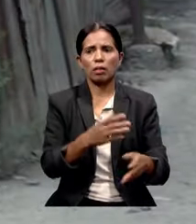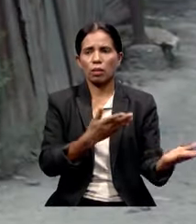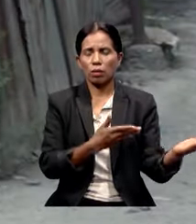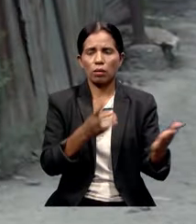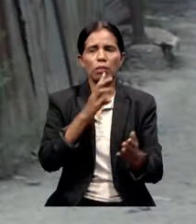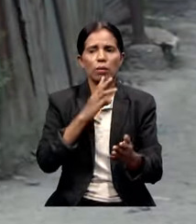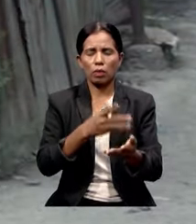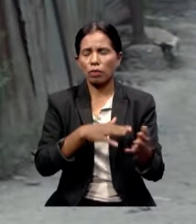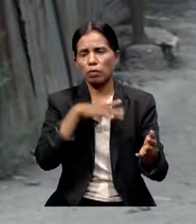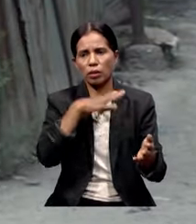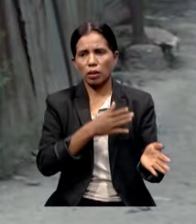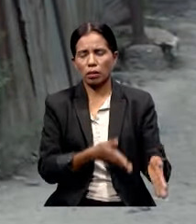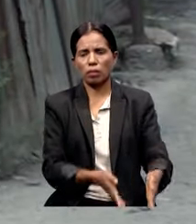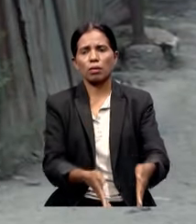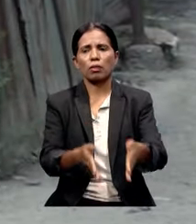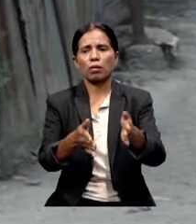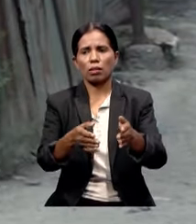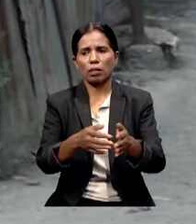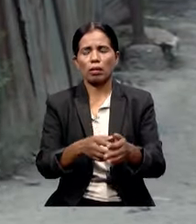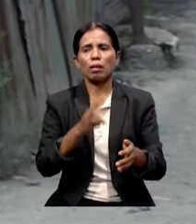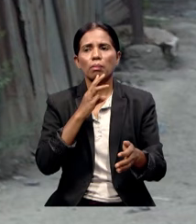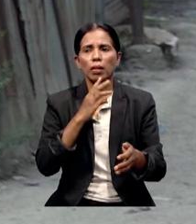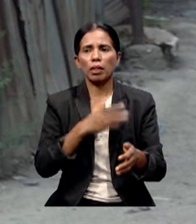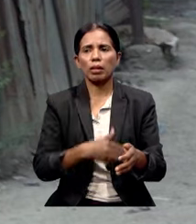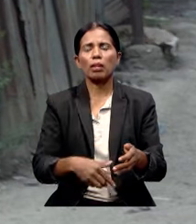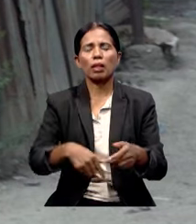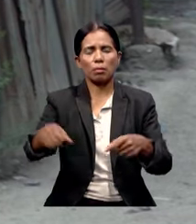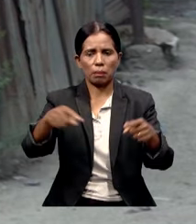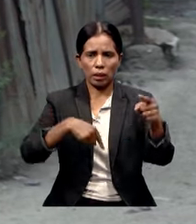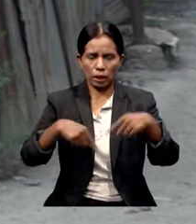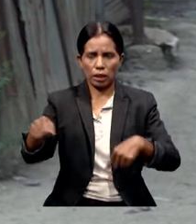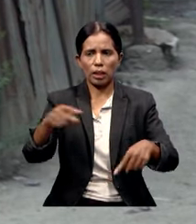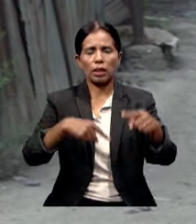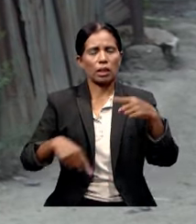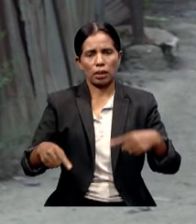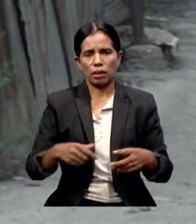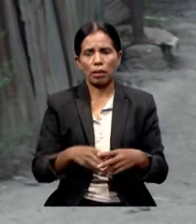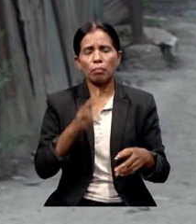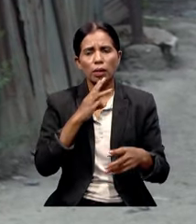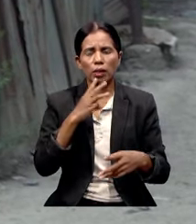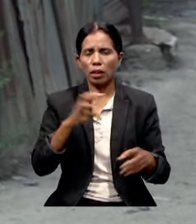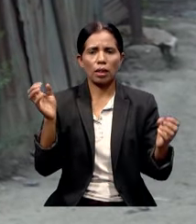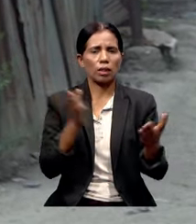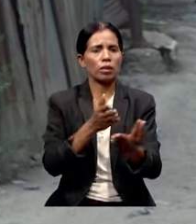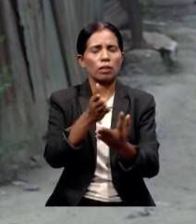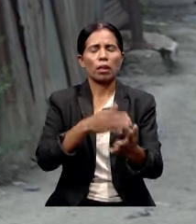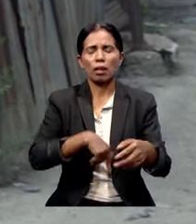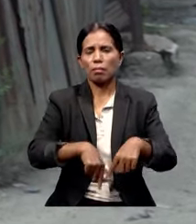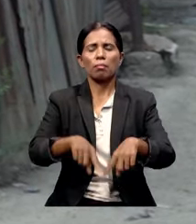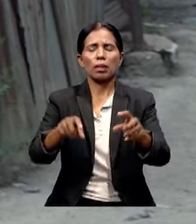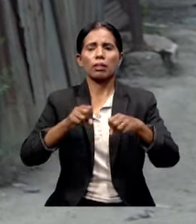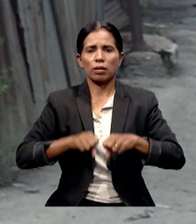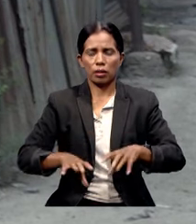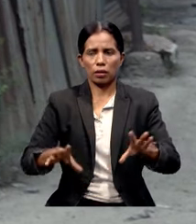tuma saluran bot neba taruma bene halabe mai ihane ret tambe tambe hasa ohi tadi hantana kata itene autoridade sira ladung